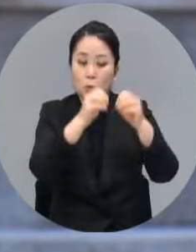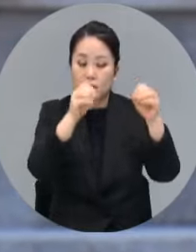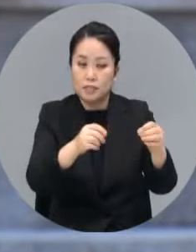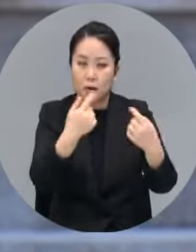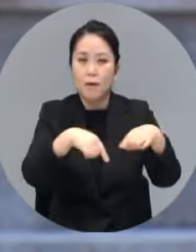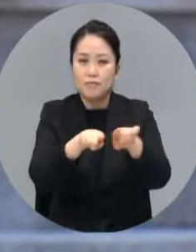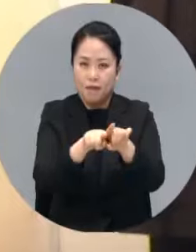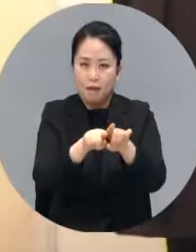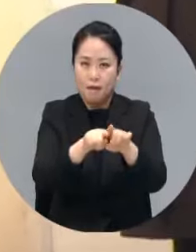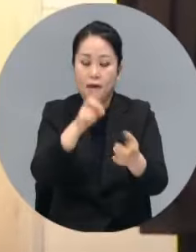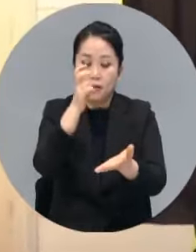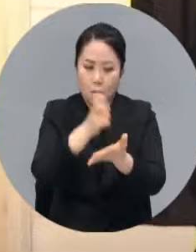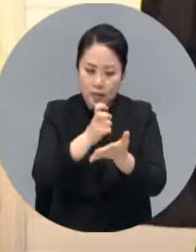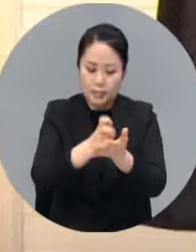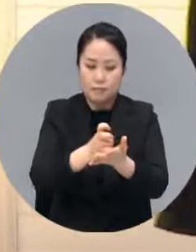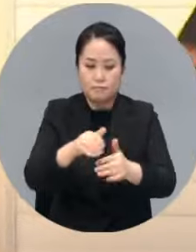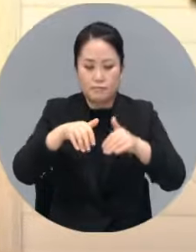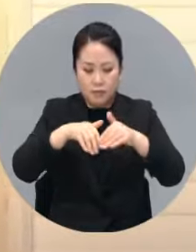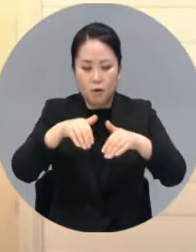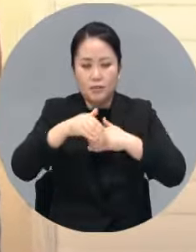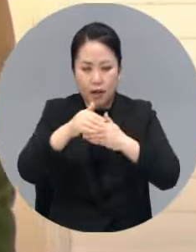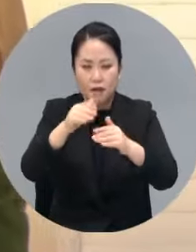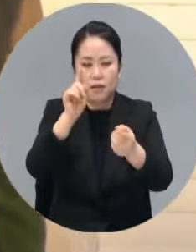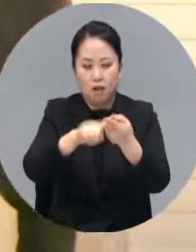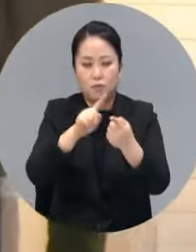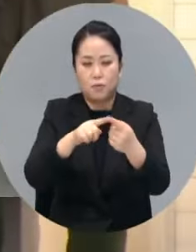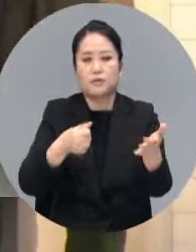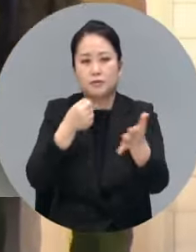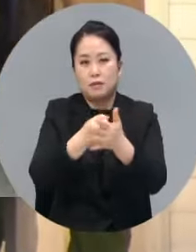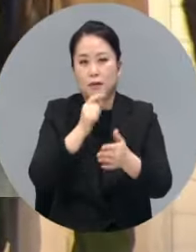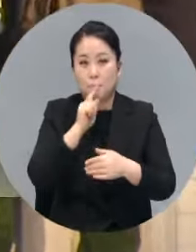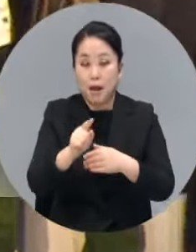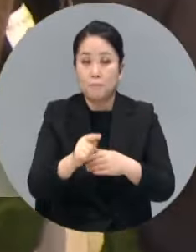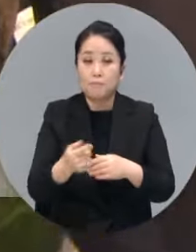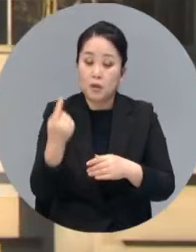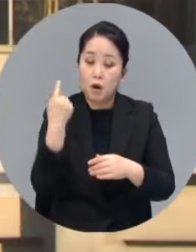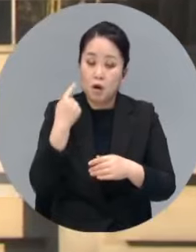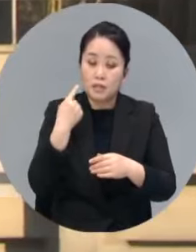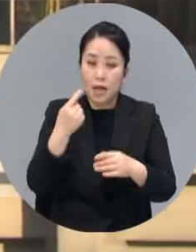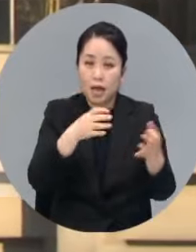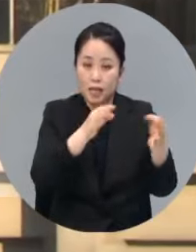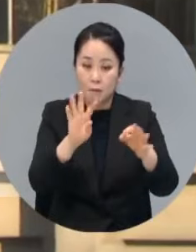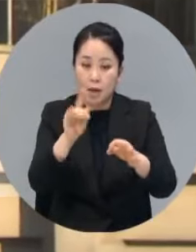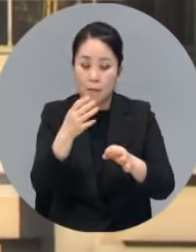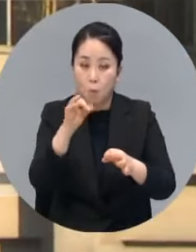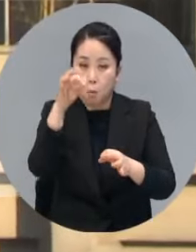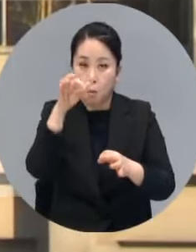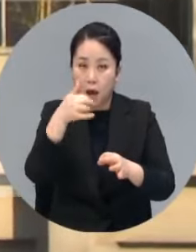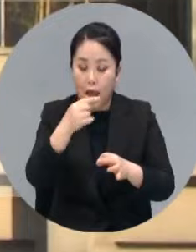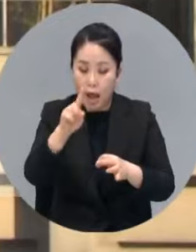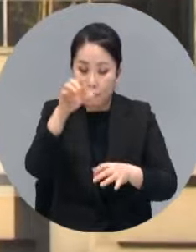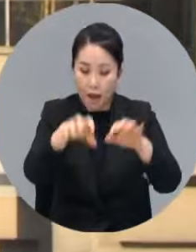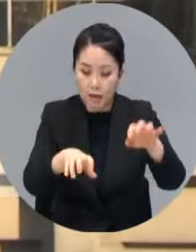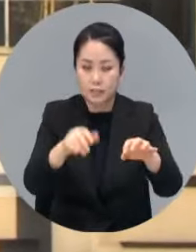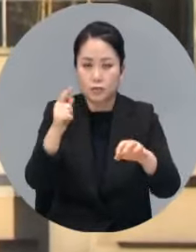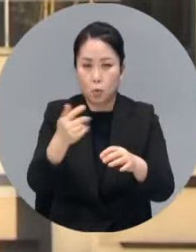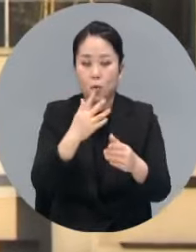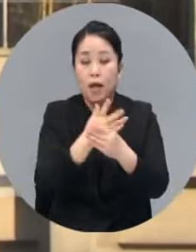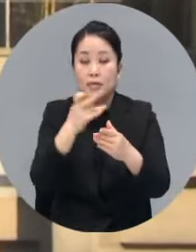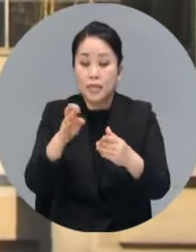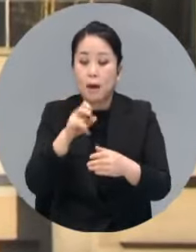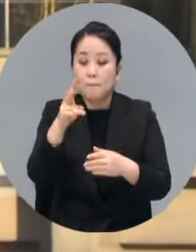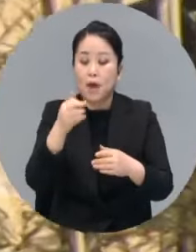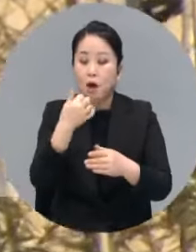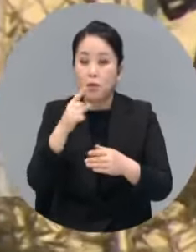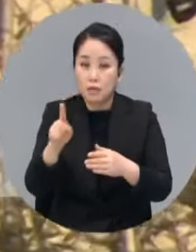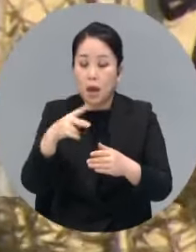답했습니다. 전날 김해 봉화마을과 양산 평산마을을 방문했던 조 전 장관이 고향인 부산에서 창당 선언을 공식화한 점